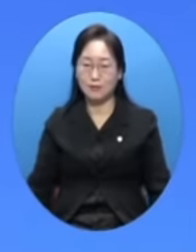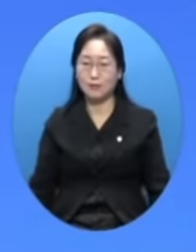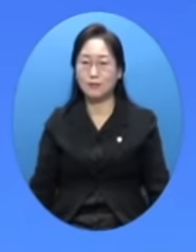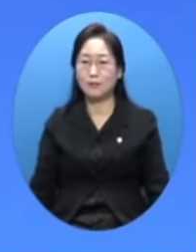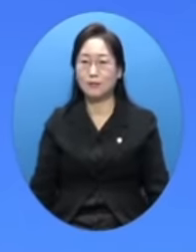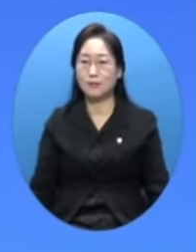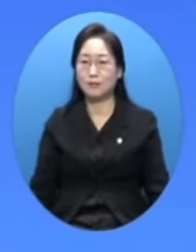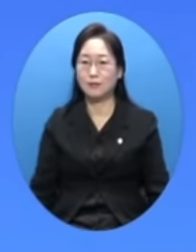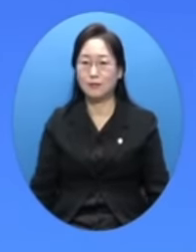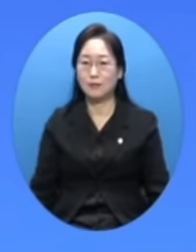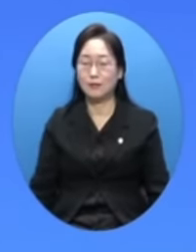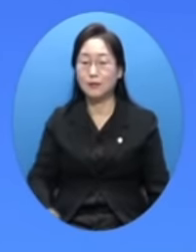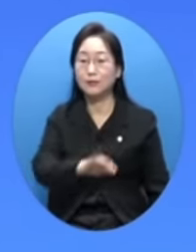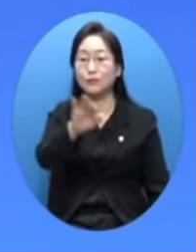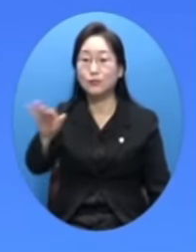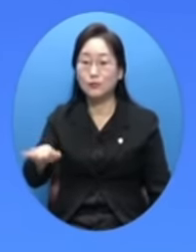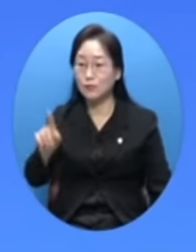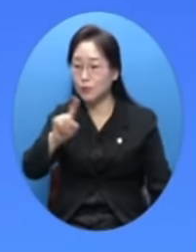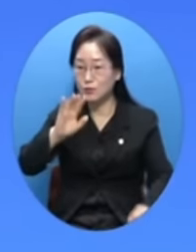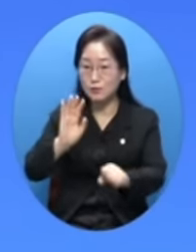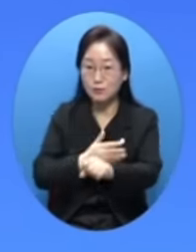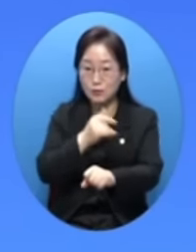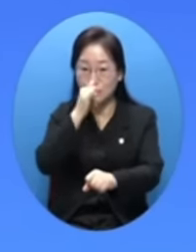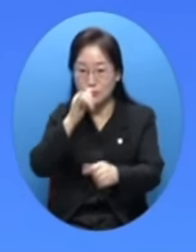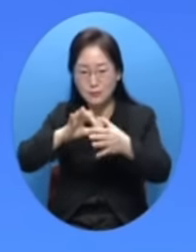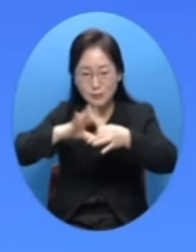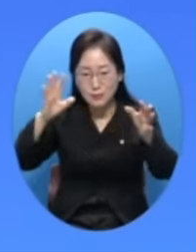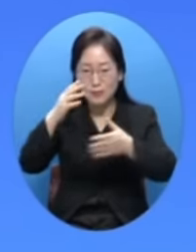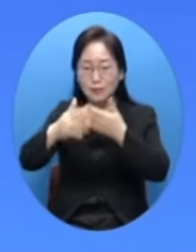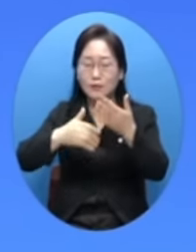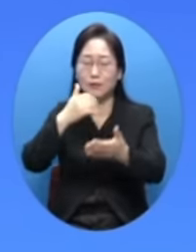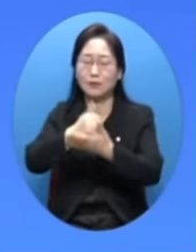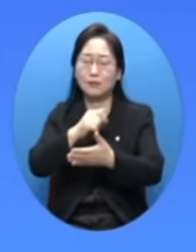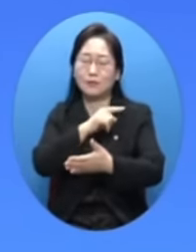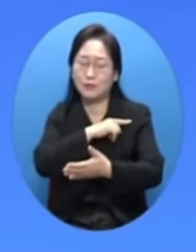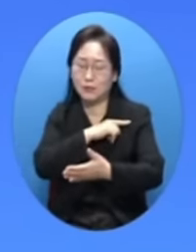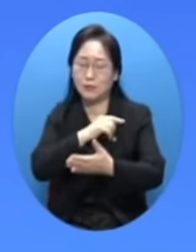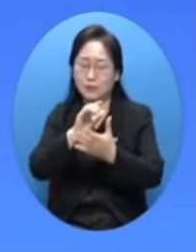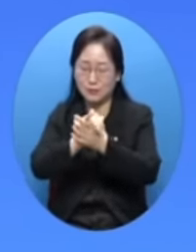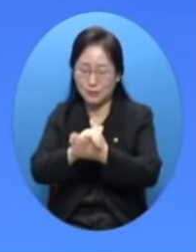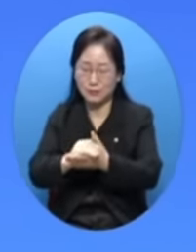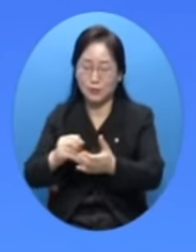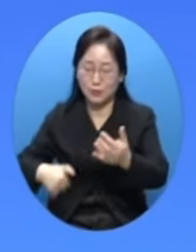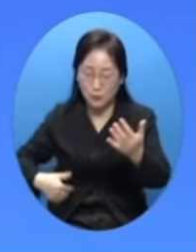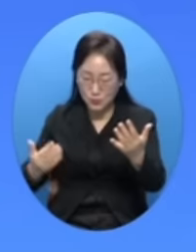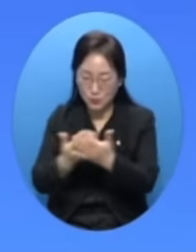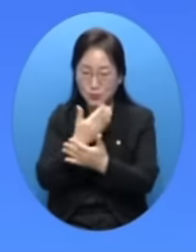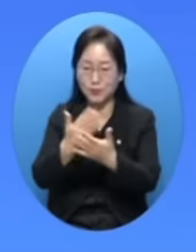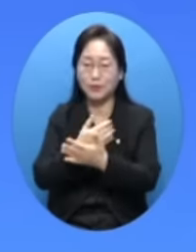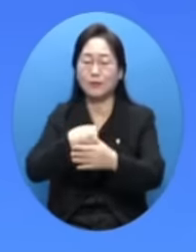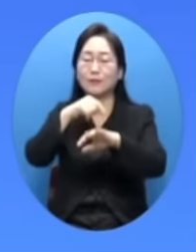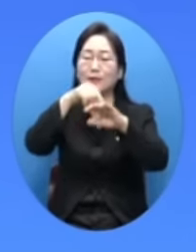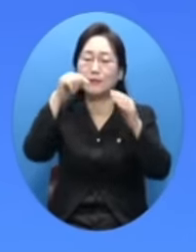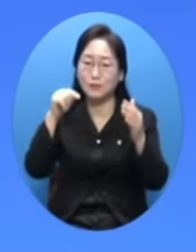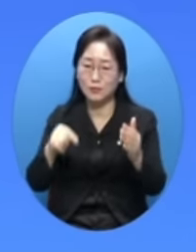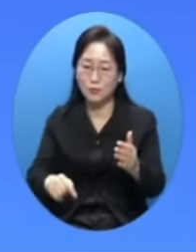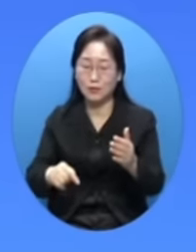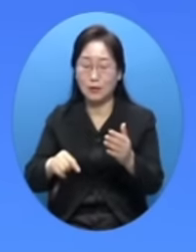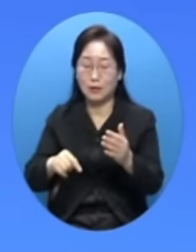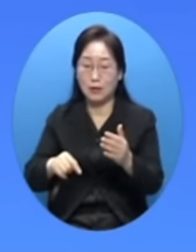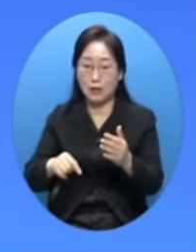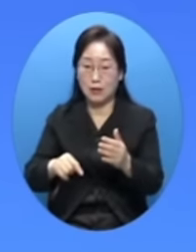것입니다 우리가 어떤 잘못 시간에 먼저 하나 앞에 업들이 회개하고 내 마음에 찾아오는